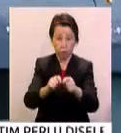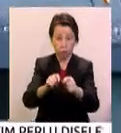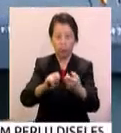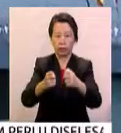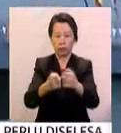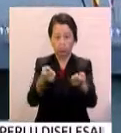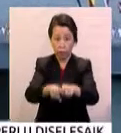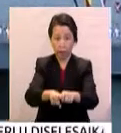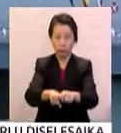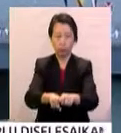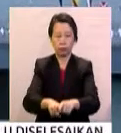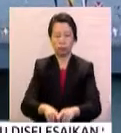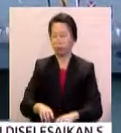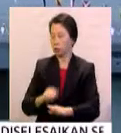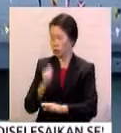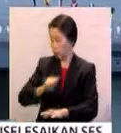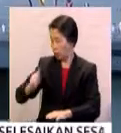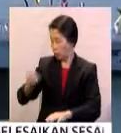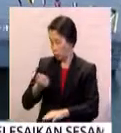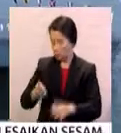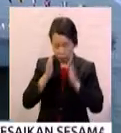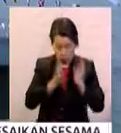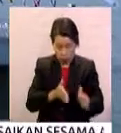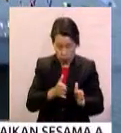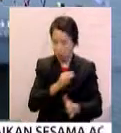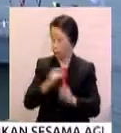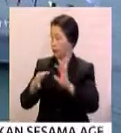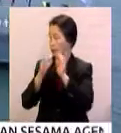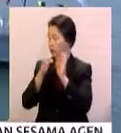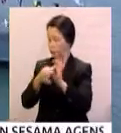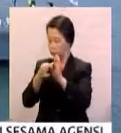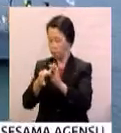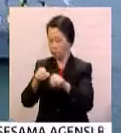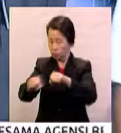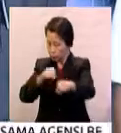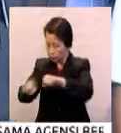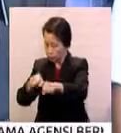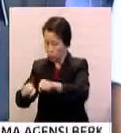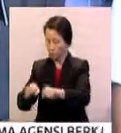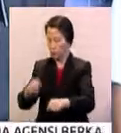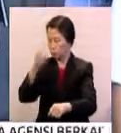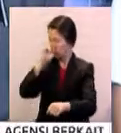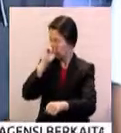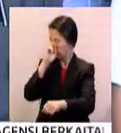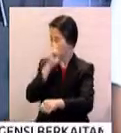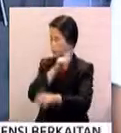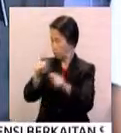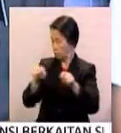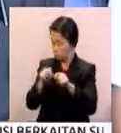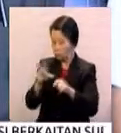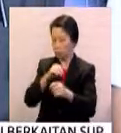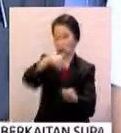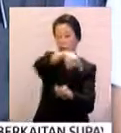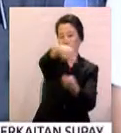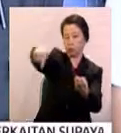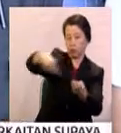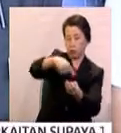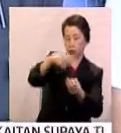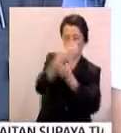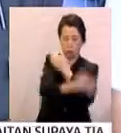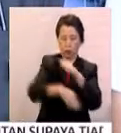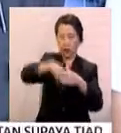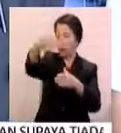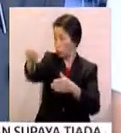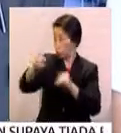Tun, bukan saja aset yang menjadi tumpuan, kerjasama strategik bukan saja melibatkan penguatkuasa tempatan, malah serantau juga bersama negara